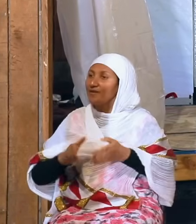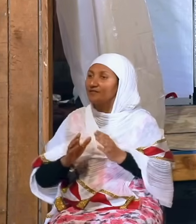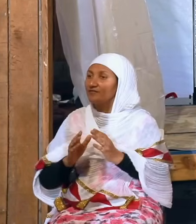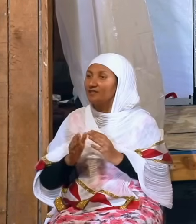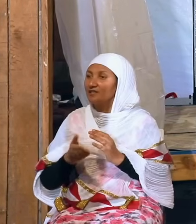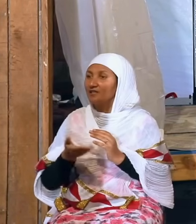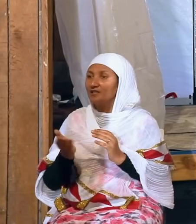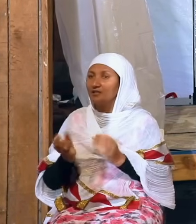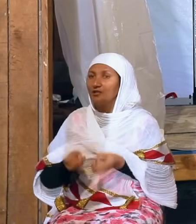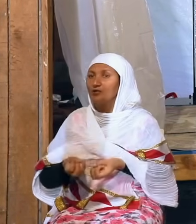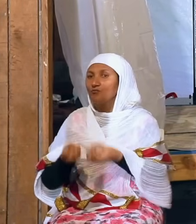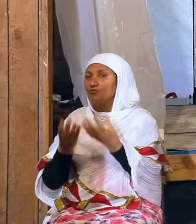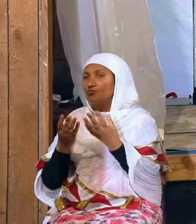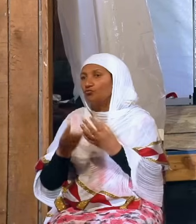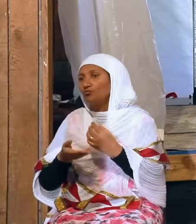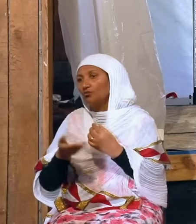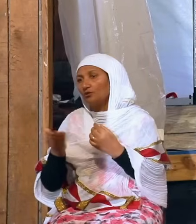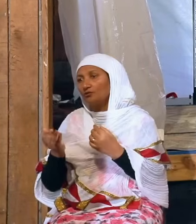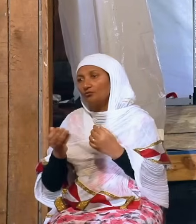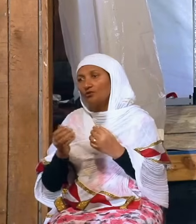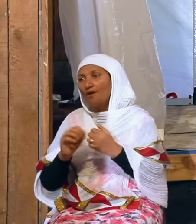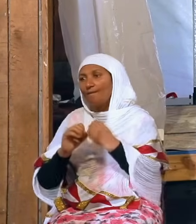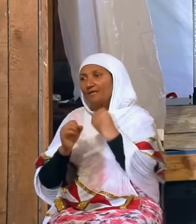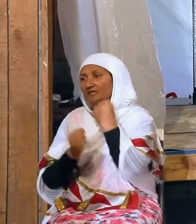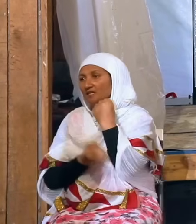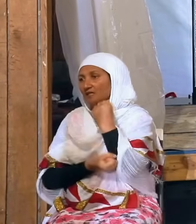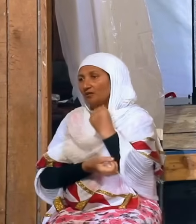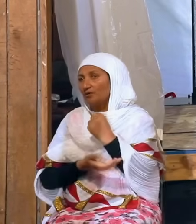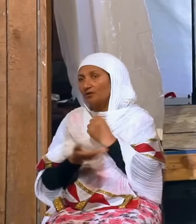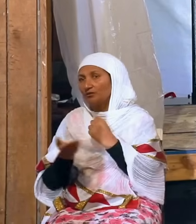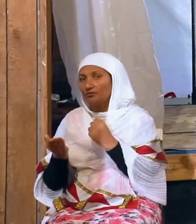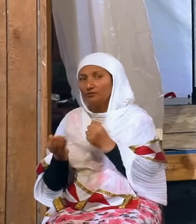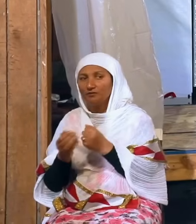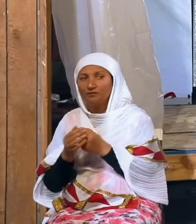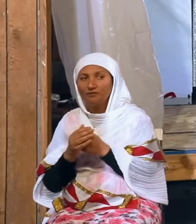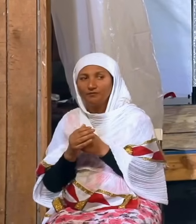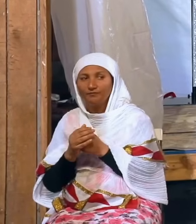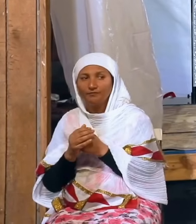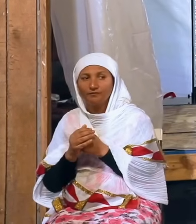ማለት ነው እንዲሁ ዝም ብሎ ለበገባበስ ሳይሆን መሰረታዊ ነገር ስለሆነ እግዚአብሔር ይስጥልኝ